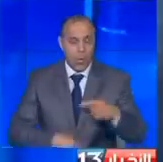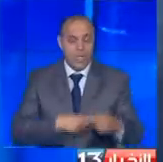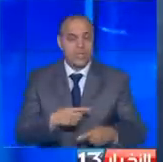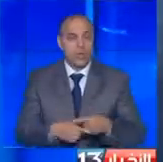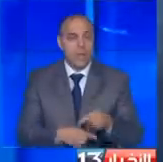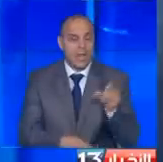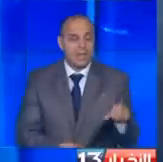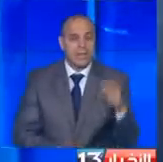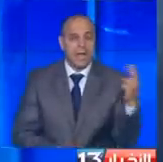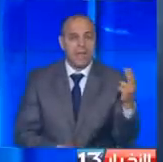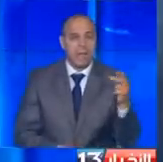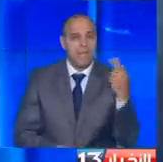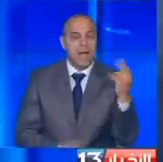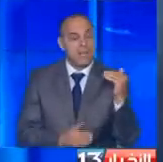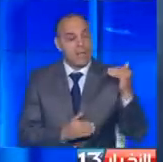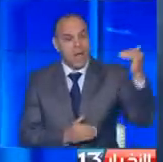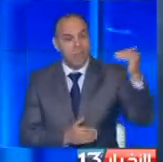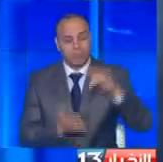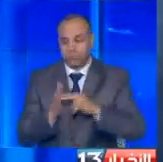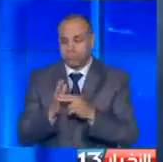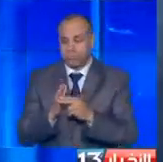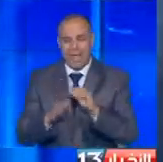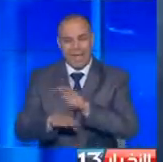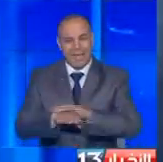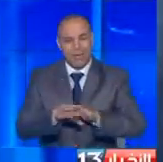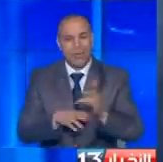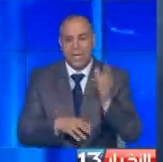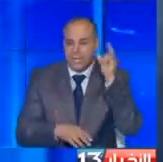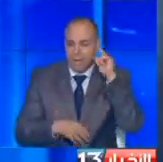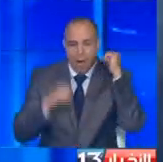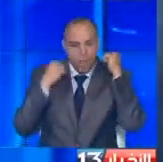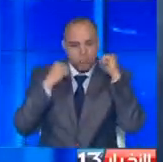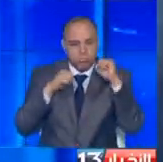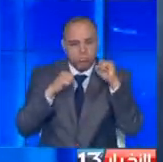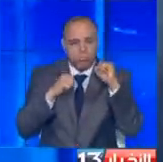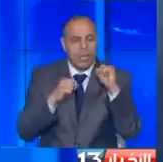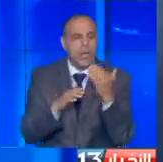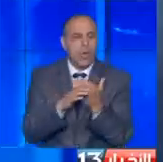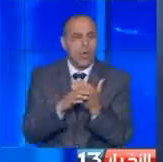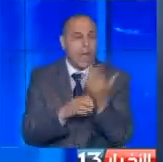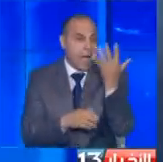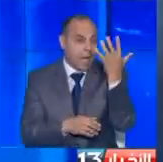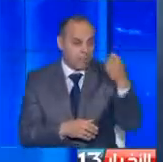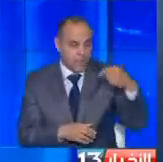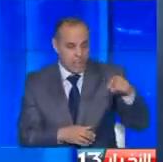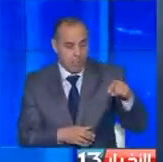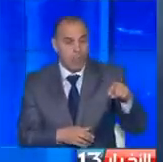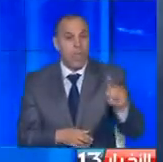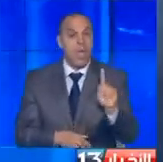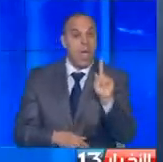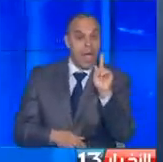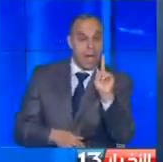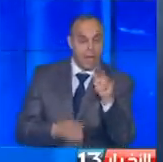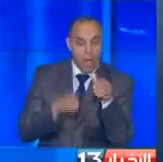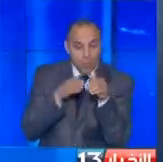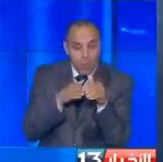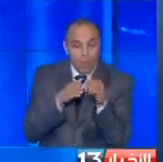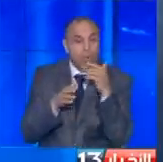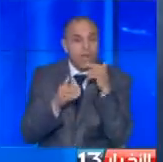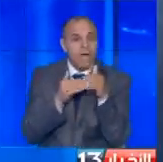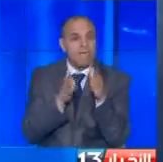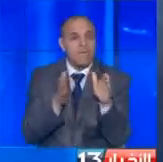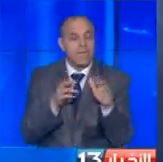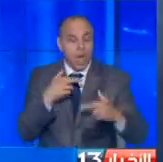يواصل طلبة المعهد العالي للفنون والحرف بالقصرين إضرابهم عن الدراسة لليوم الخامس على التوالي، مطالبين